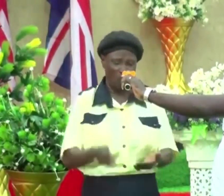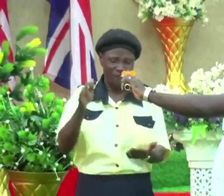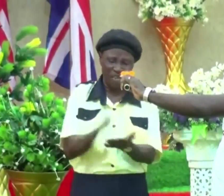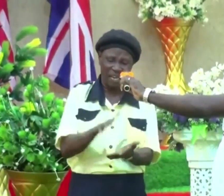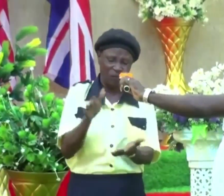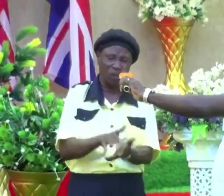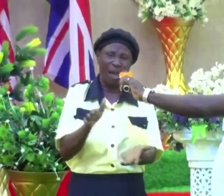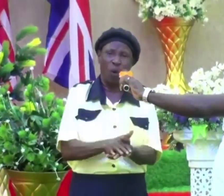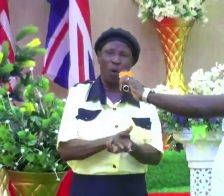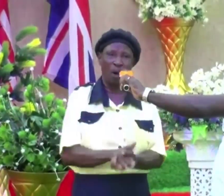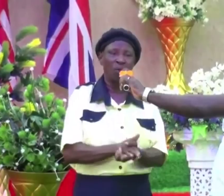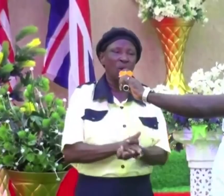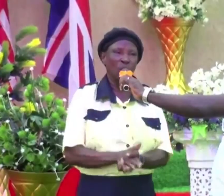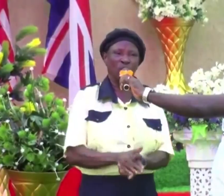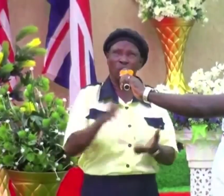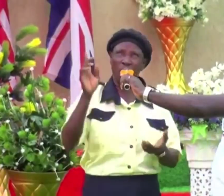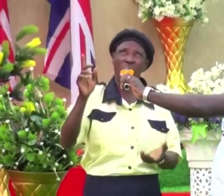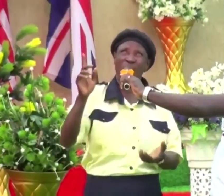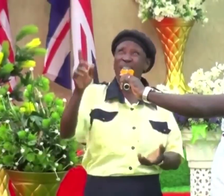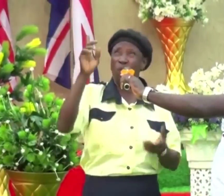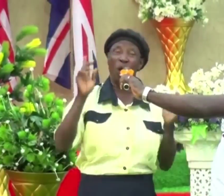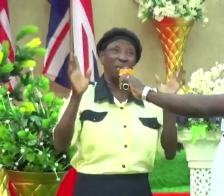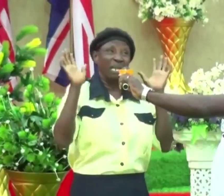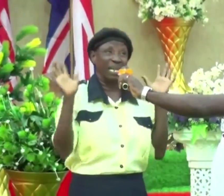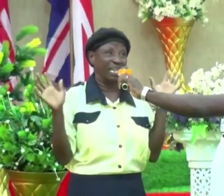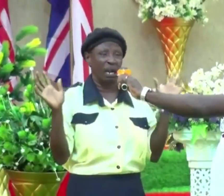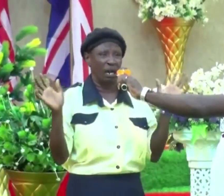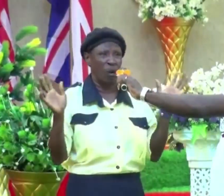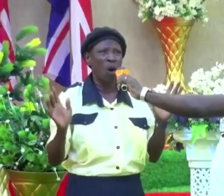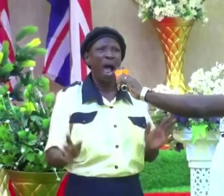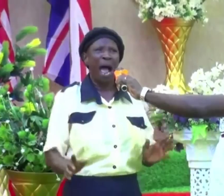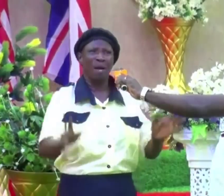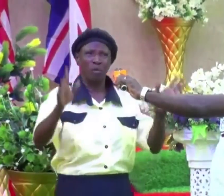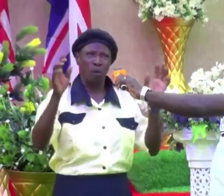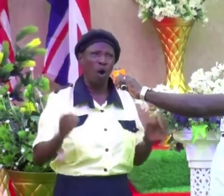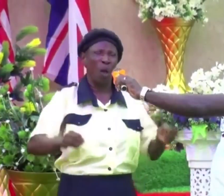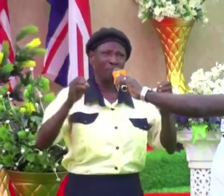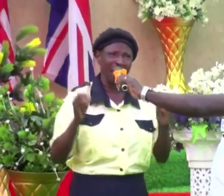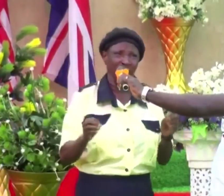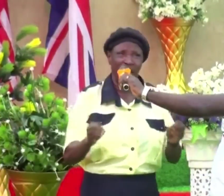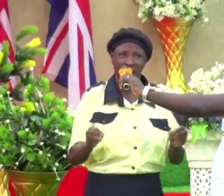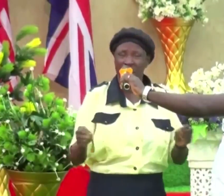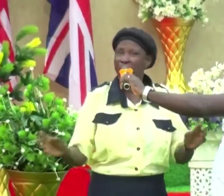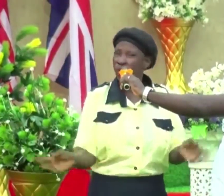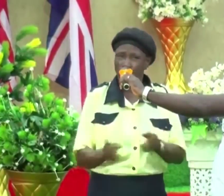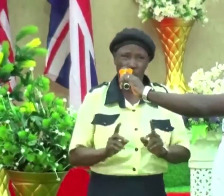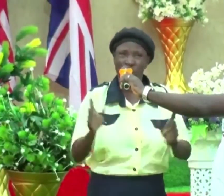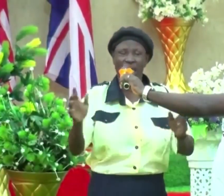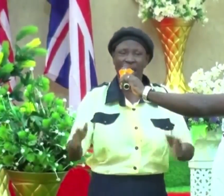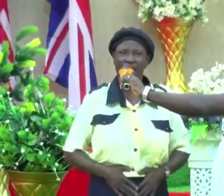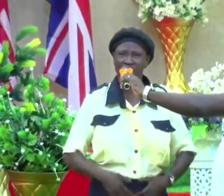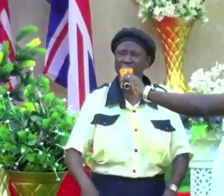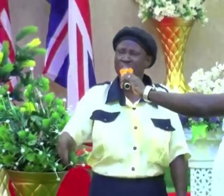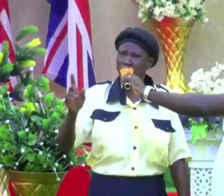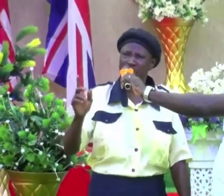dúró mo wá fi lérí fọ́tò àwọn ọmọ o. Mo níwọ̀ Ọlọ́run yìí lówó mi lè ní nǹkan kan o. Àmọ́ gbogbo ogun ẹgbẹ́ dìgbàdìgbà kò gbọ́dọ̀